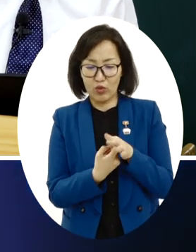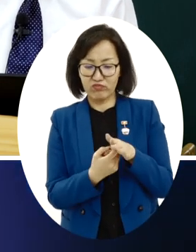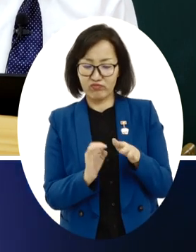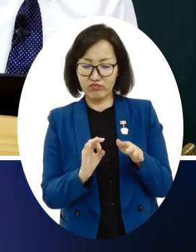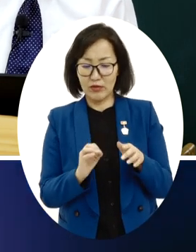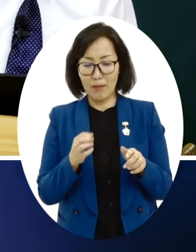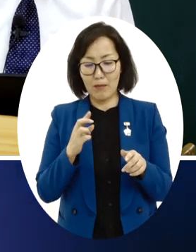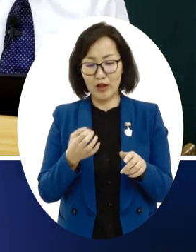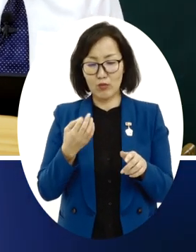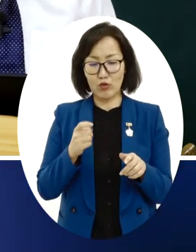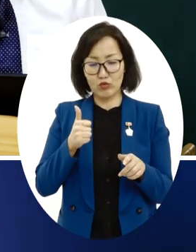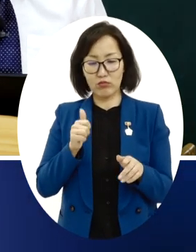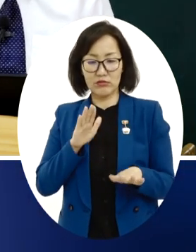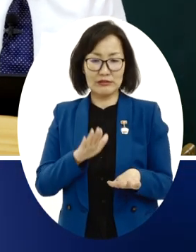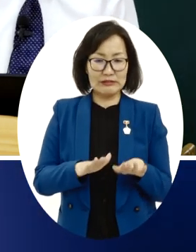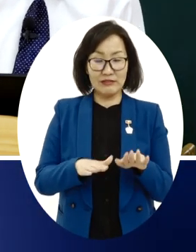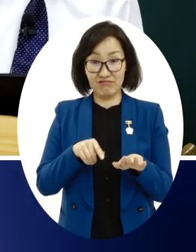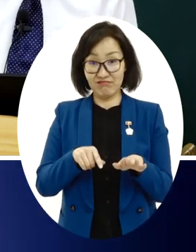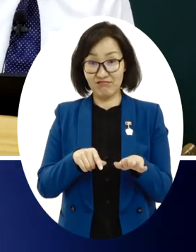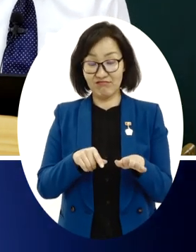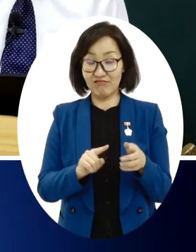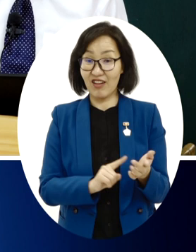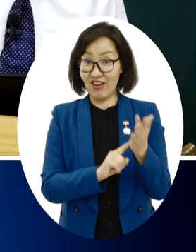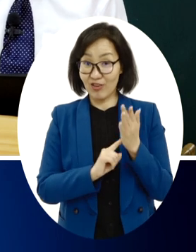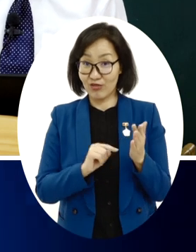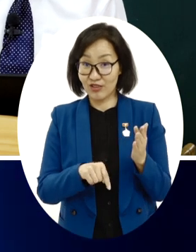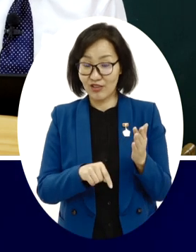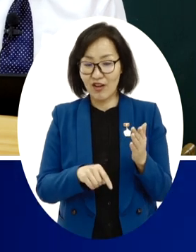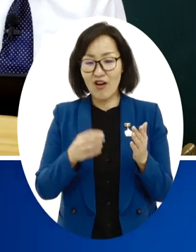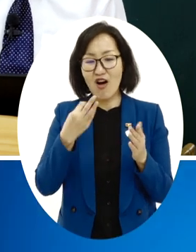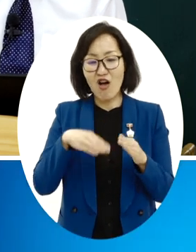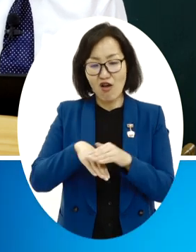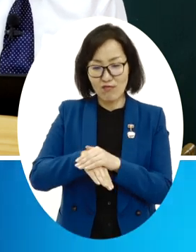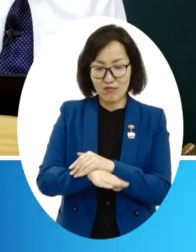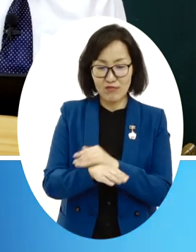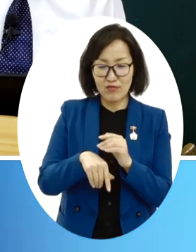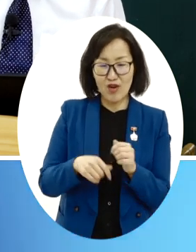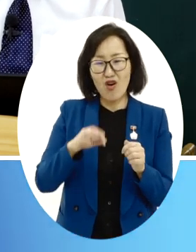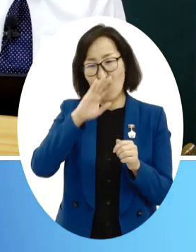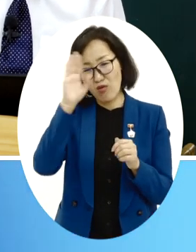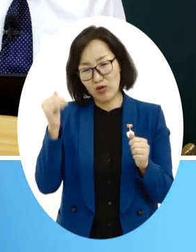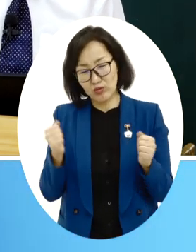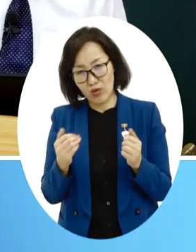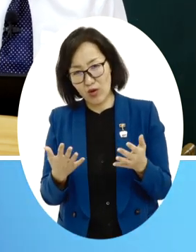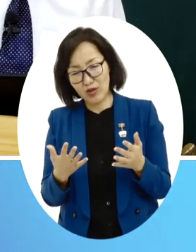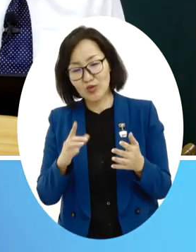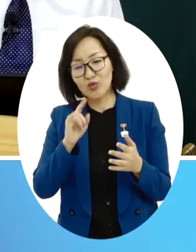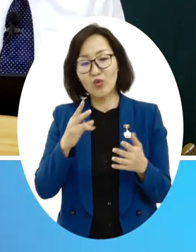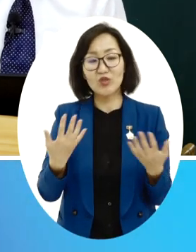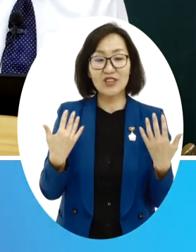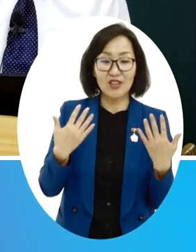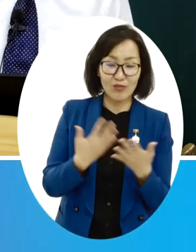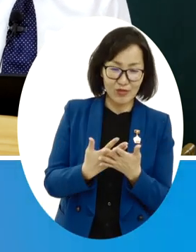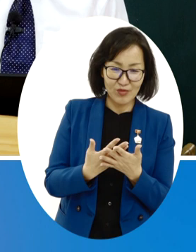тулж, төшиг бацууртаа явахыг билэгцэн байдаг. Ээтэн ошуу, амин соёо хоорондох агаар, өвөлд дулаан, зунд